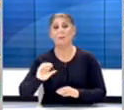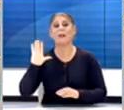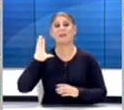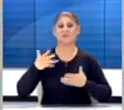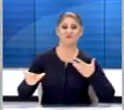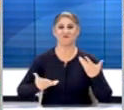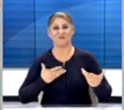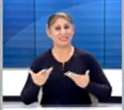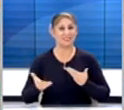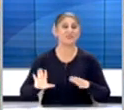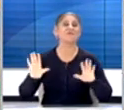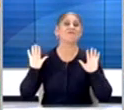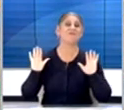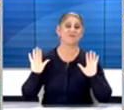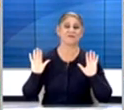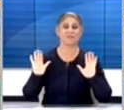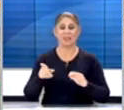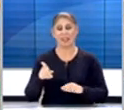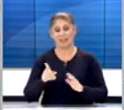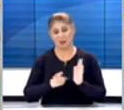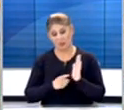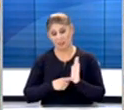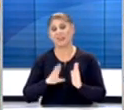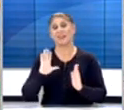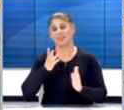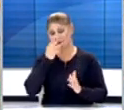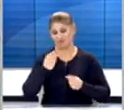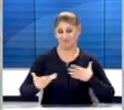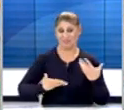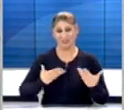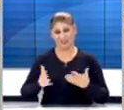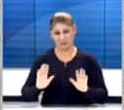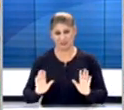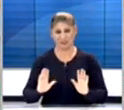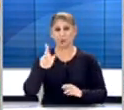Και σίγουρα δεν εξυγχρονίζεται νομοθετικά.